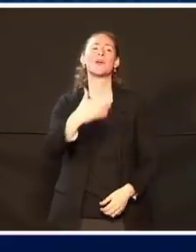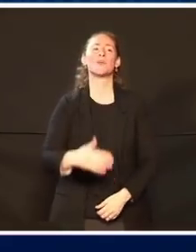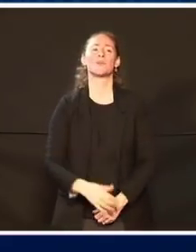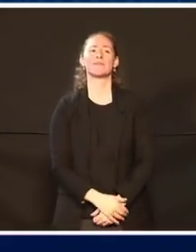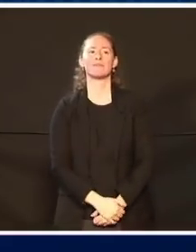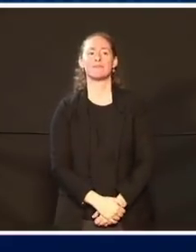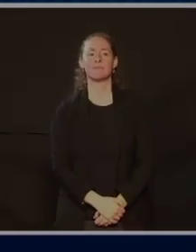Vielen Dank.